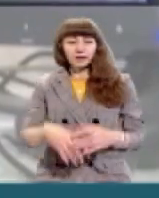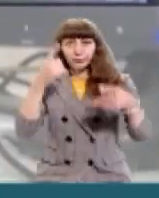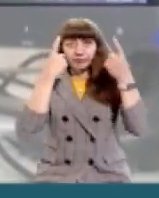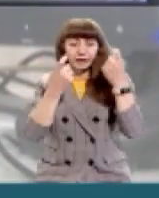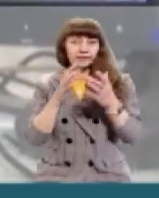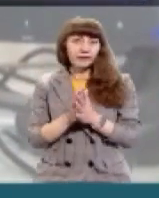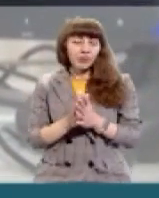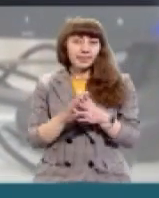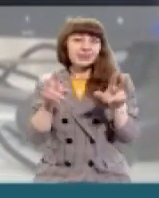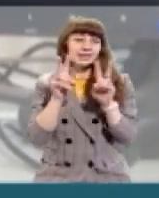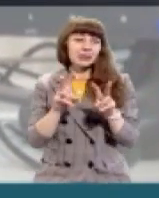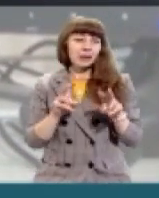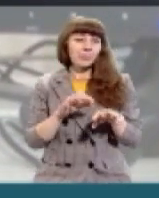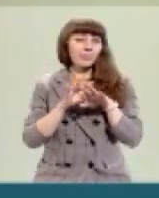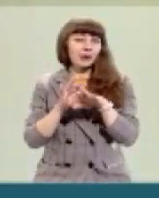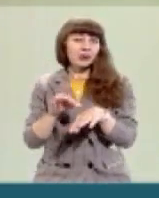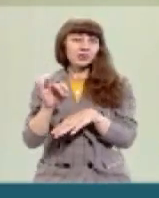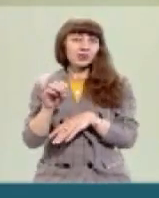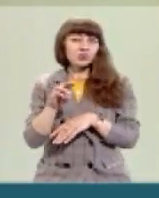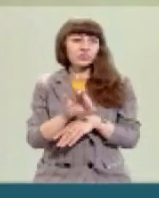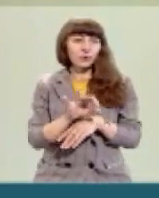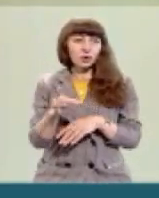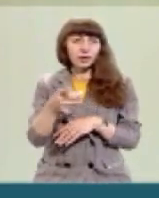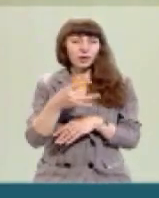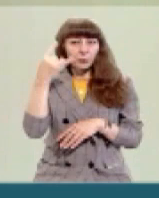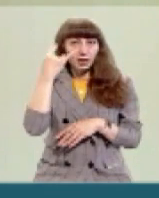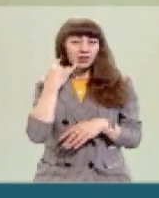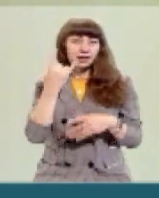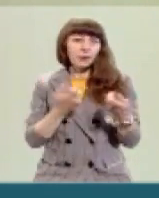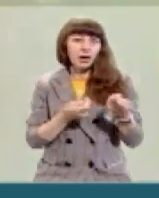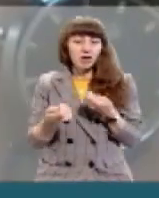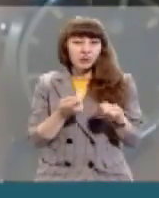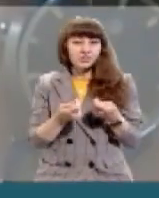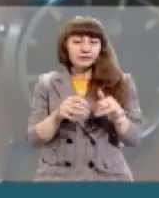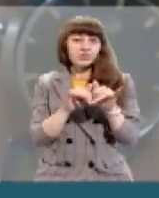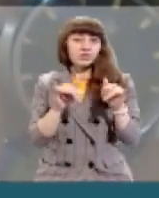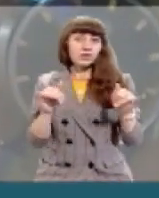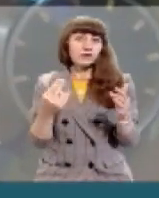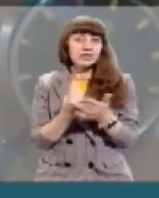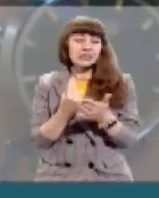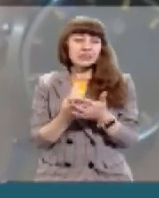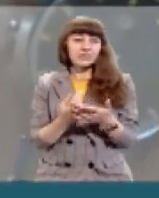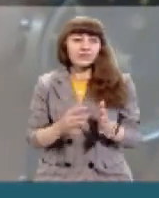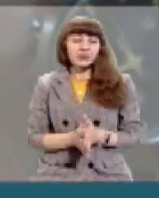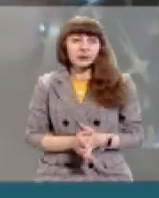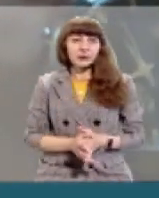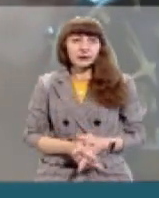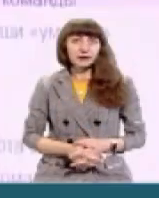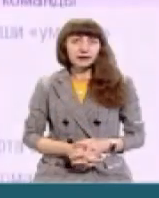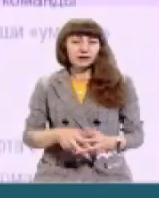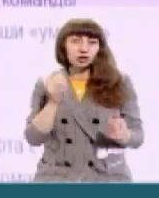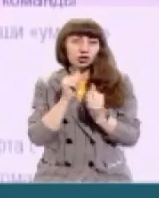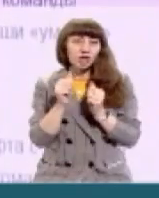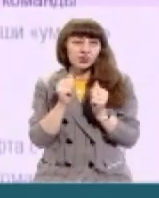нарығын реттеу және дамыту агенттігі жүргізген әлеуметтану зерттеудің деректері бойынша респонденттердің